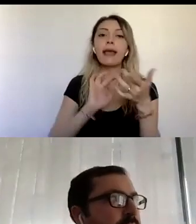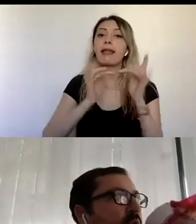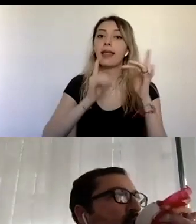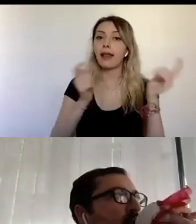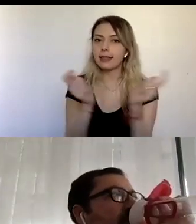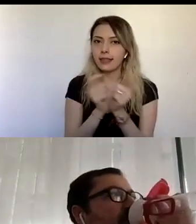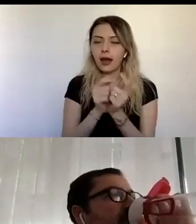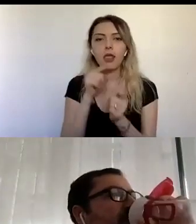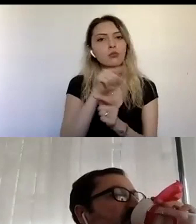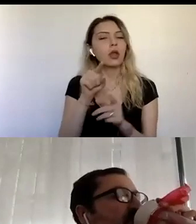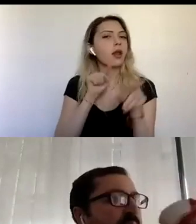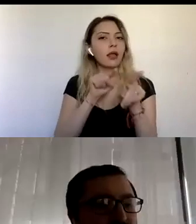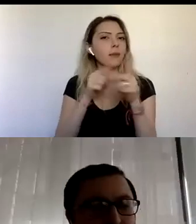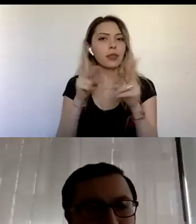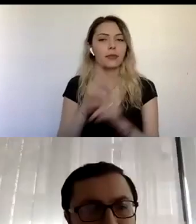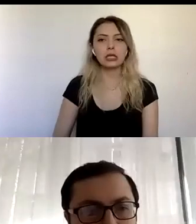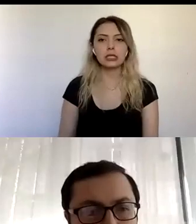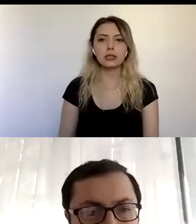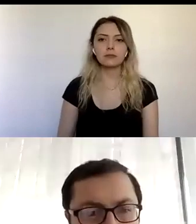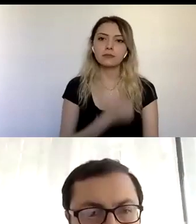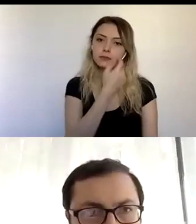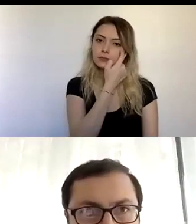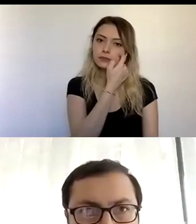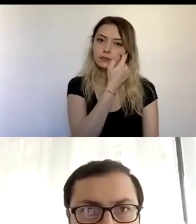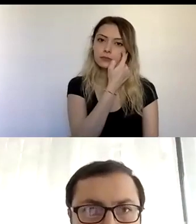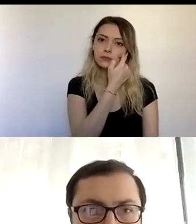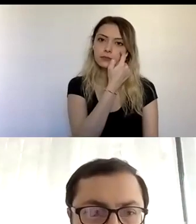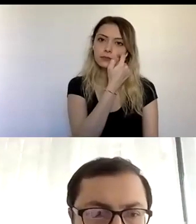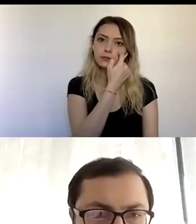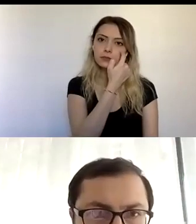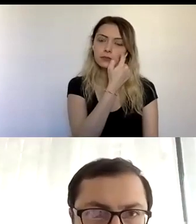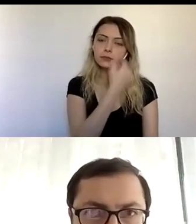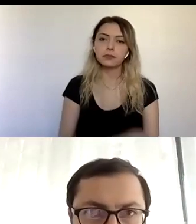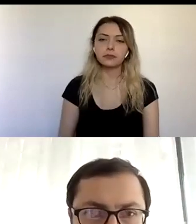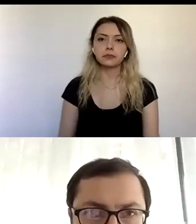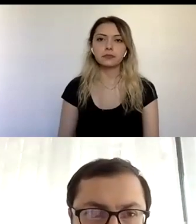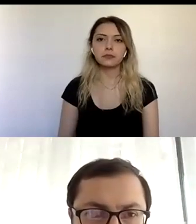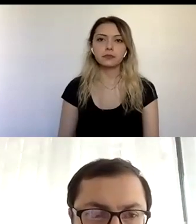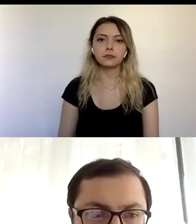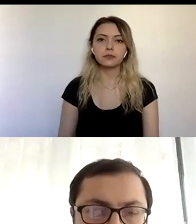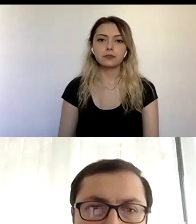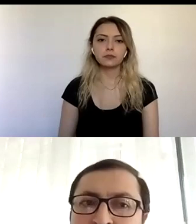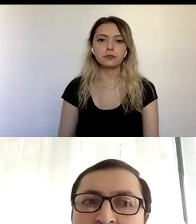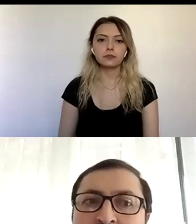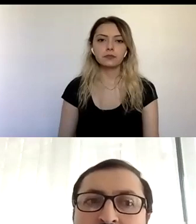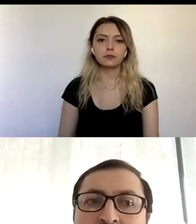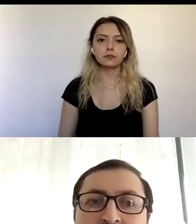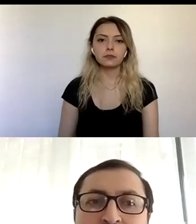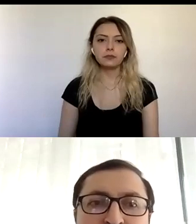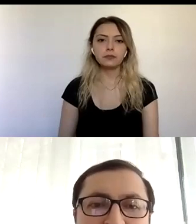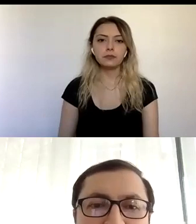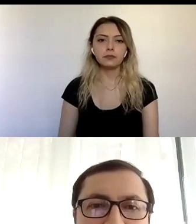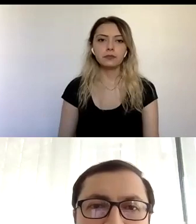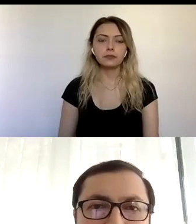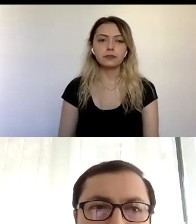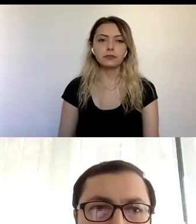şu an benim ilk aklıma gelen dernekler bu anlamda çalışan. Sizin Kenan'ın varsa eklemek istediği.